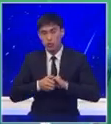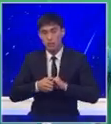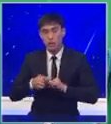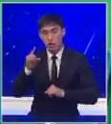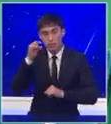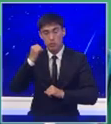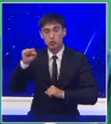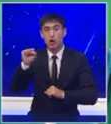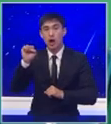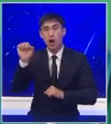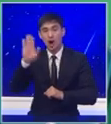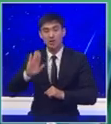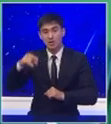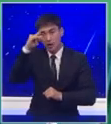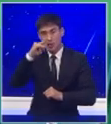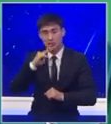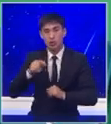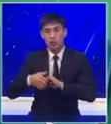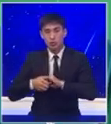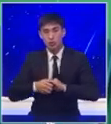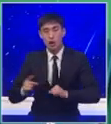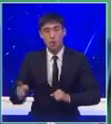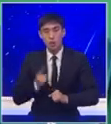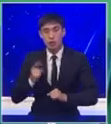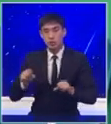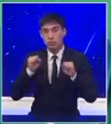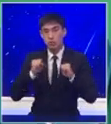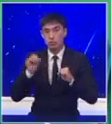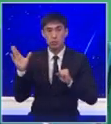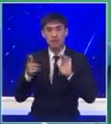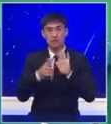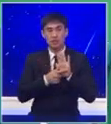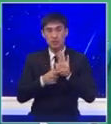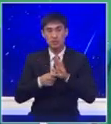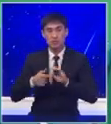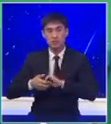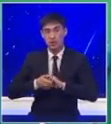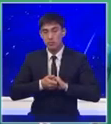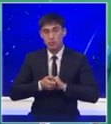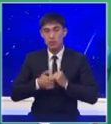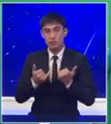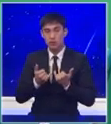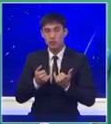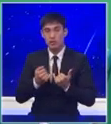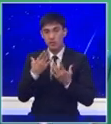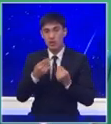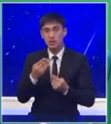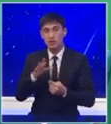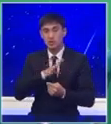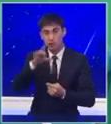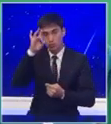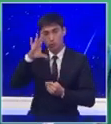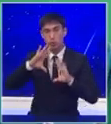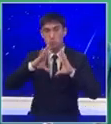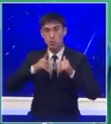Призер Кубка Азии по казах-курюсе. Мастер спорта по всем этим видам борьбы. И вот буквально на днях я стал